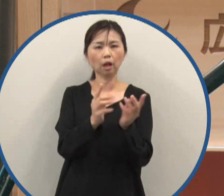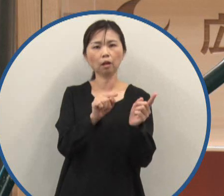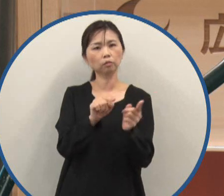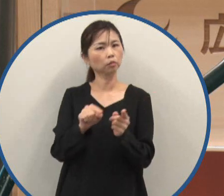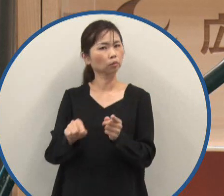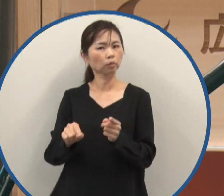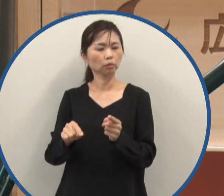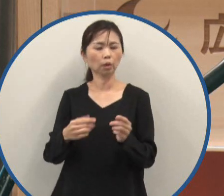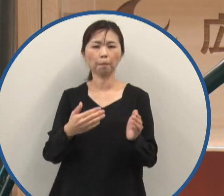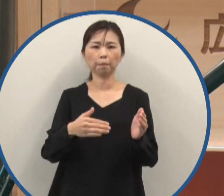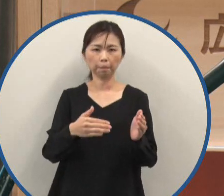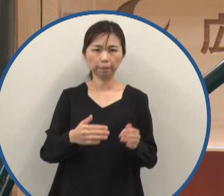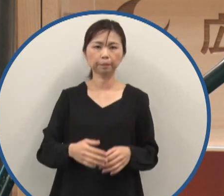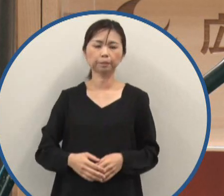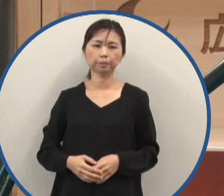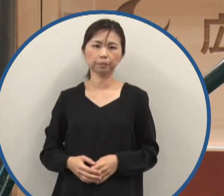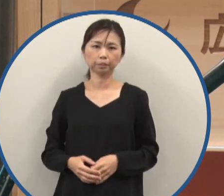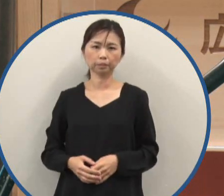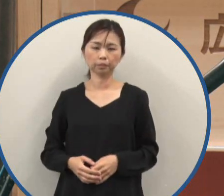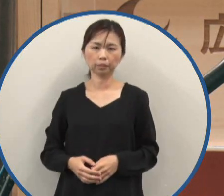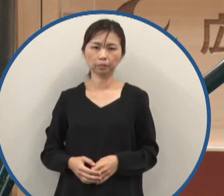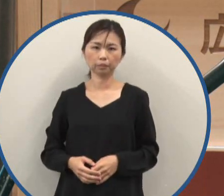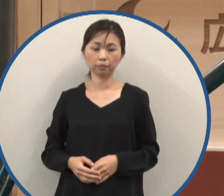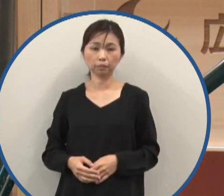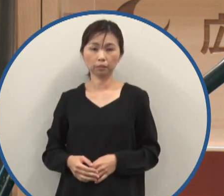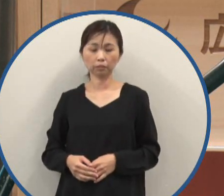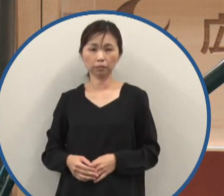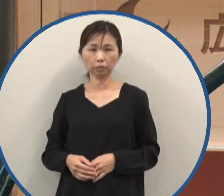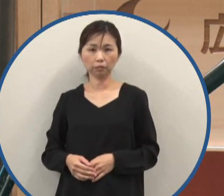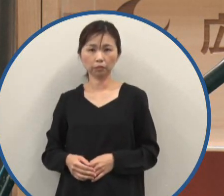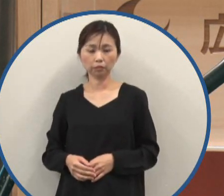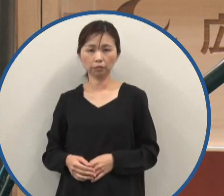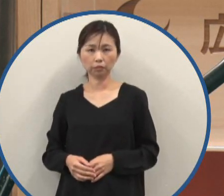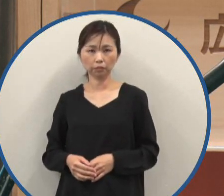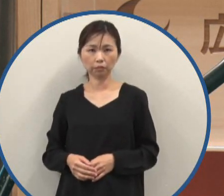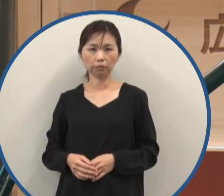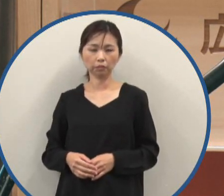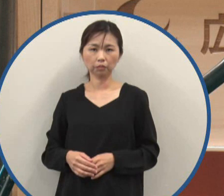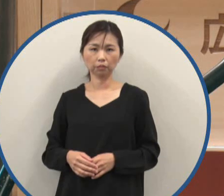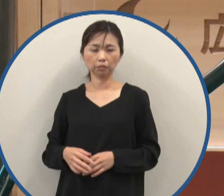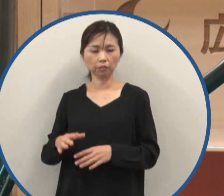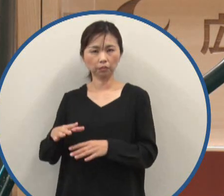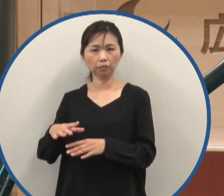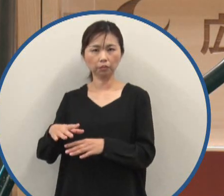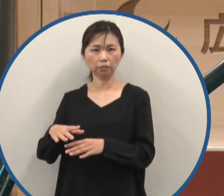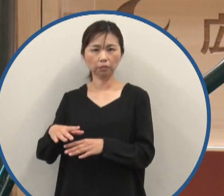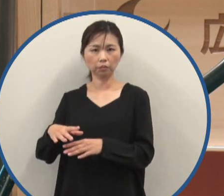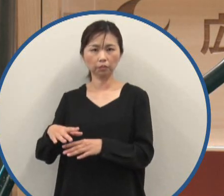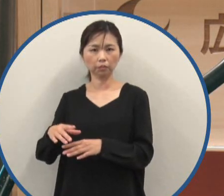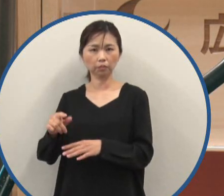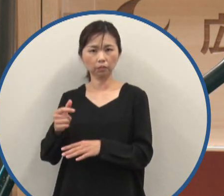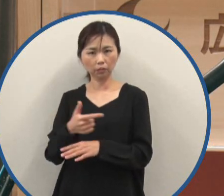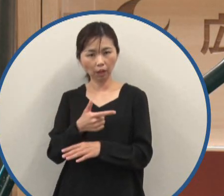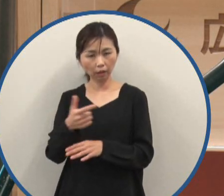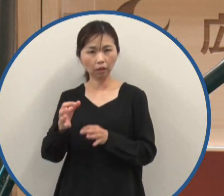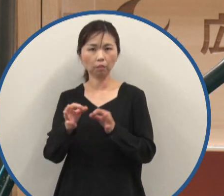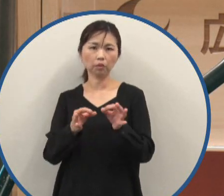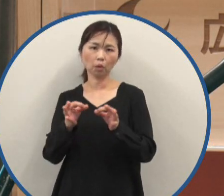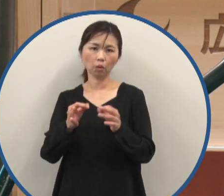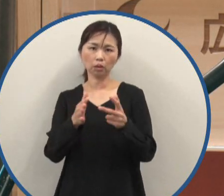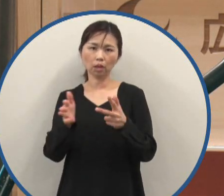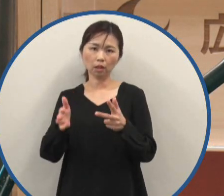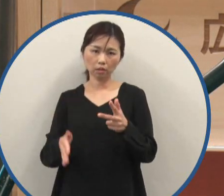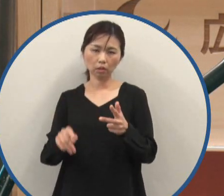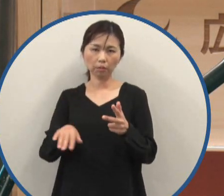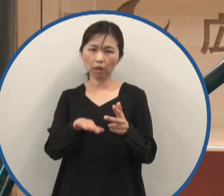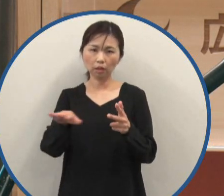あってですね、まあ 最初からやるという選択肢もあったんですが、まあ、なかなかそれは大規模の皆さん